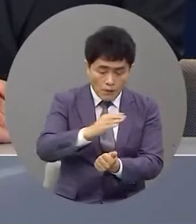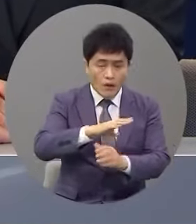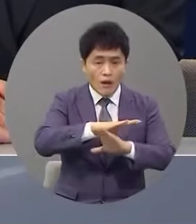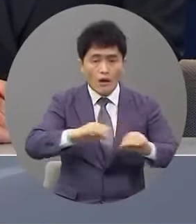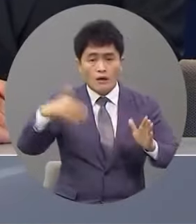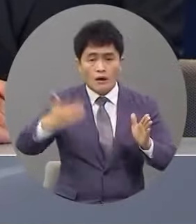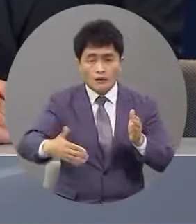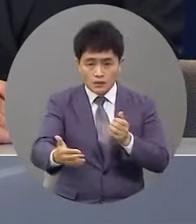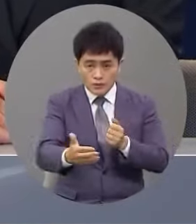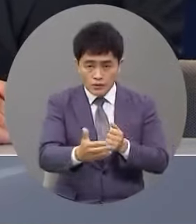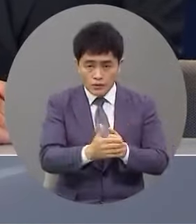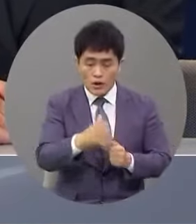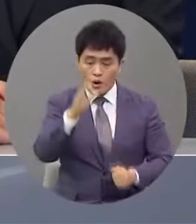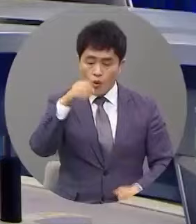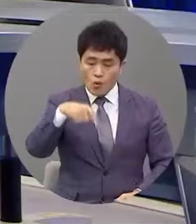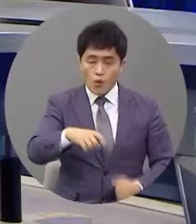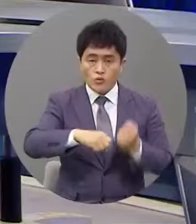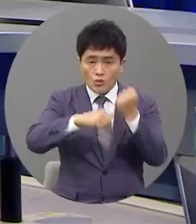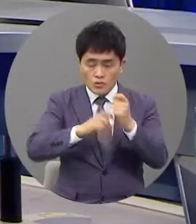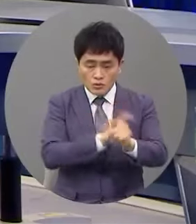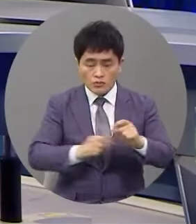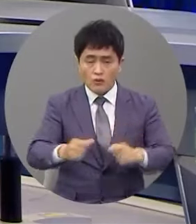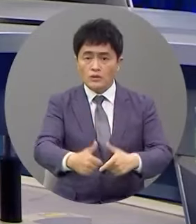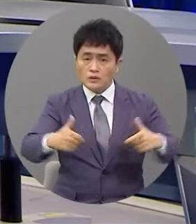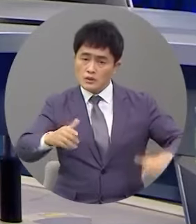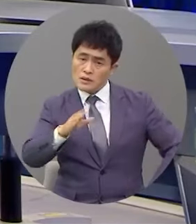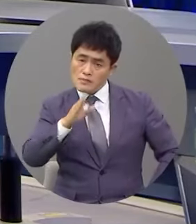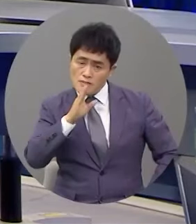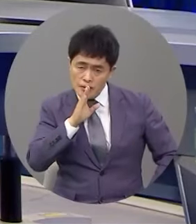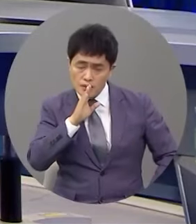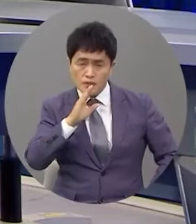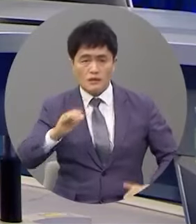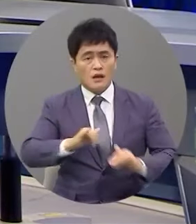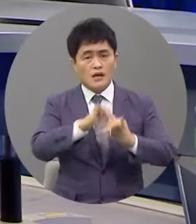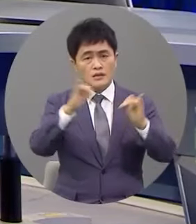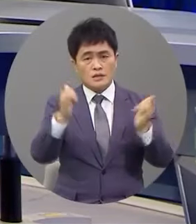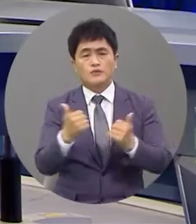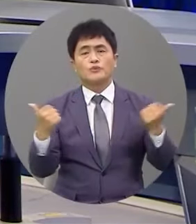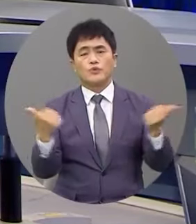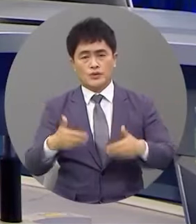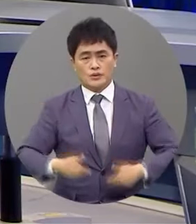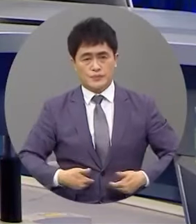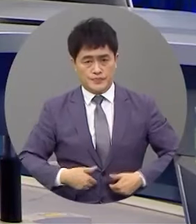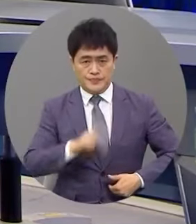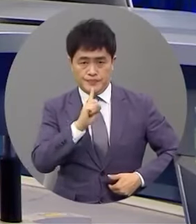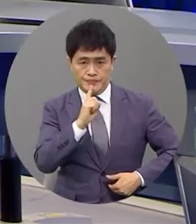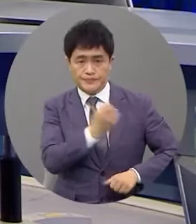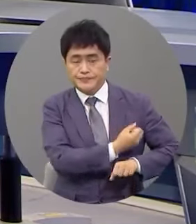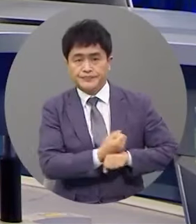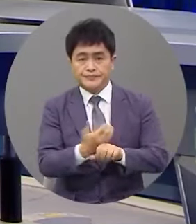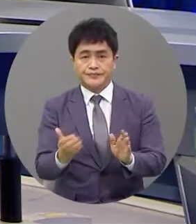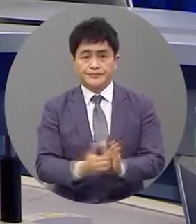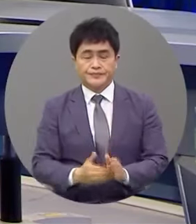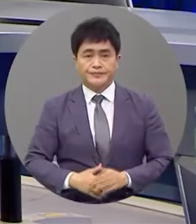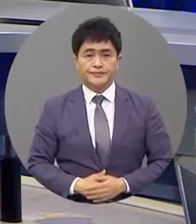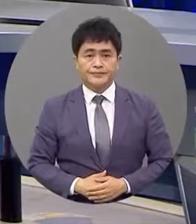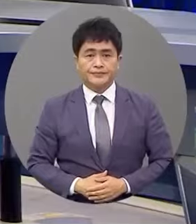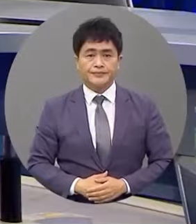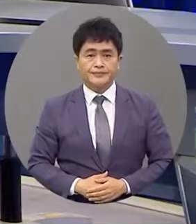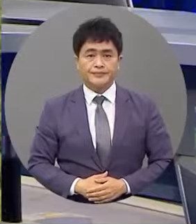해결하지도 못한 채 원전 비중을 다시 늘리는 게 과연 맞을지 사회적인 논의가 필요할 것으로 보입니다. 네, 윤파랑 기자 잘 들었습니다. 네.